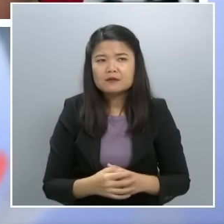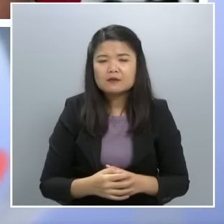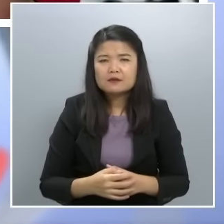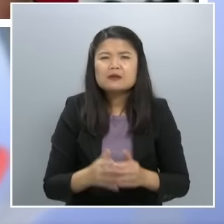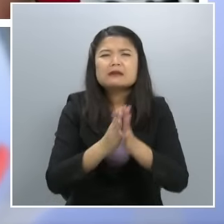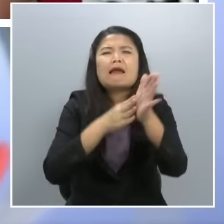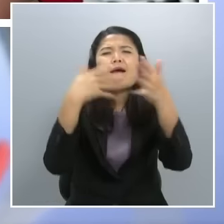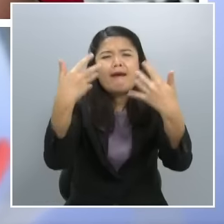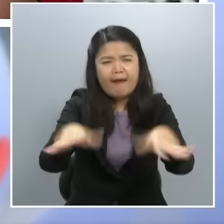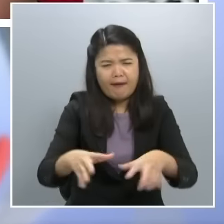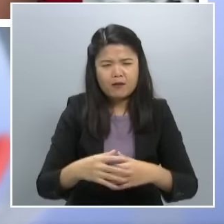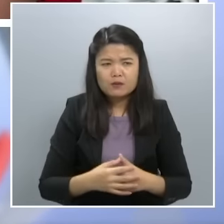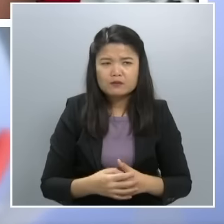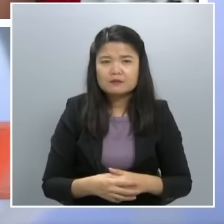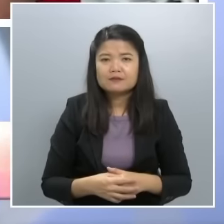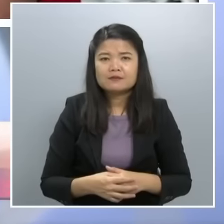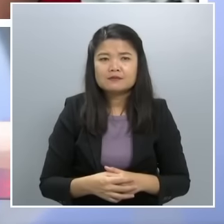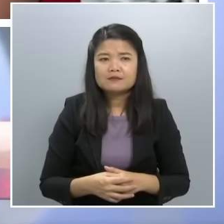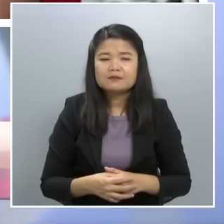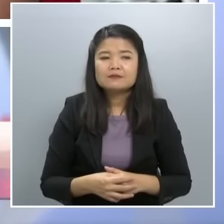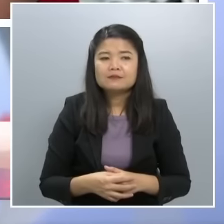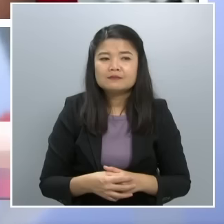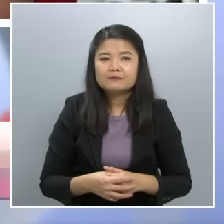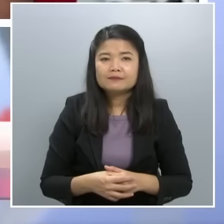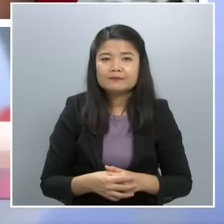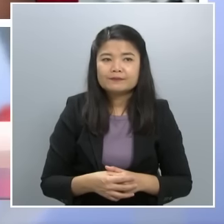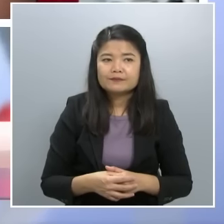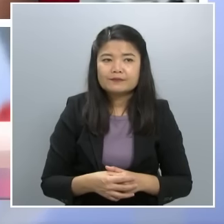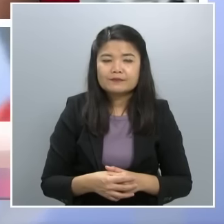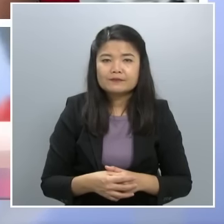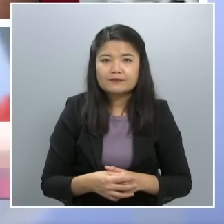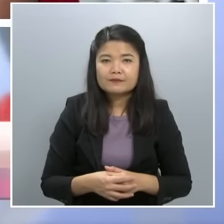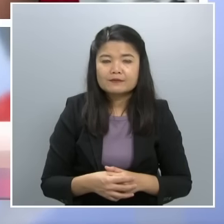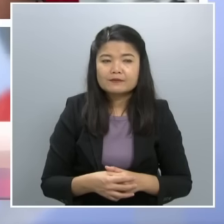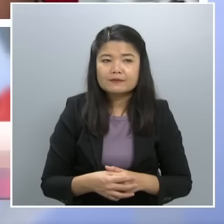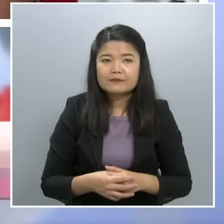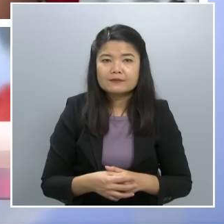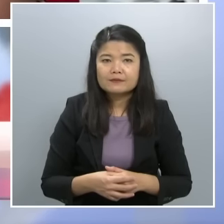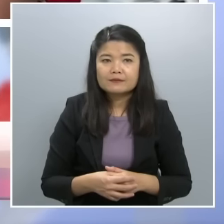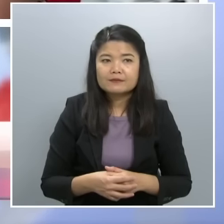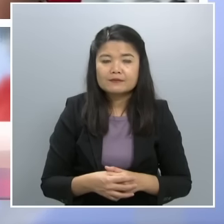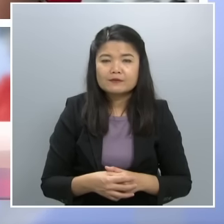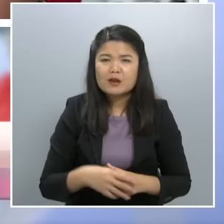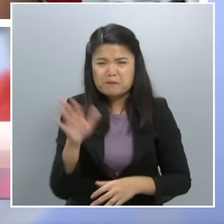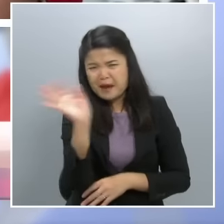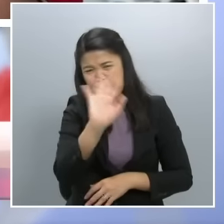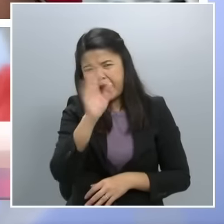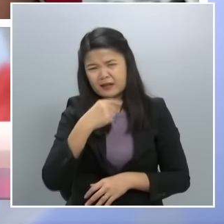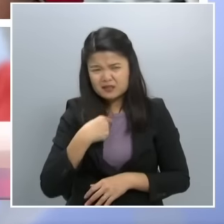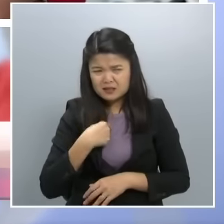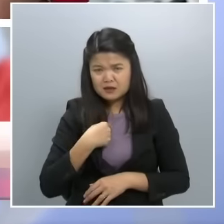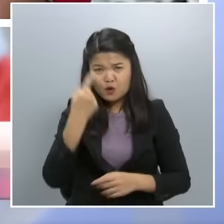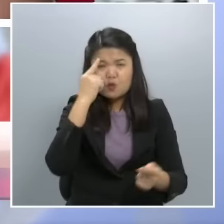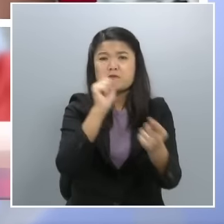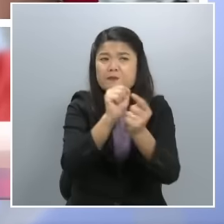แล้วที่ไปตะโกนเรียกร้องเขาที1ที2 ตะโกนเรียกใคร ตะโกนมีตะโกนใช่ไหม ที่ไม่ได้ตะโกนเรียกผมไม่รู้จักชื่อน้องก็